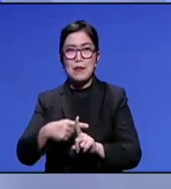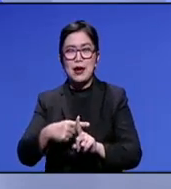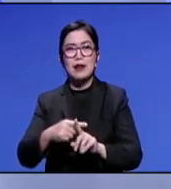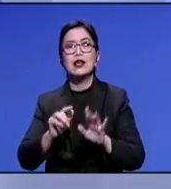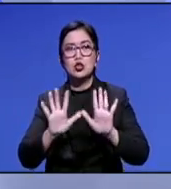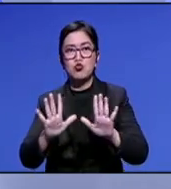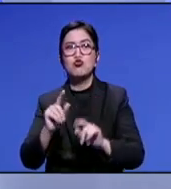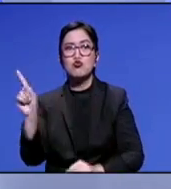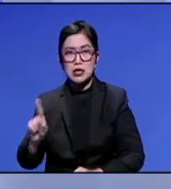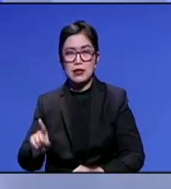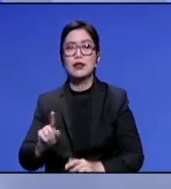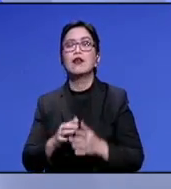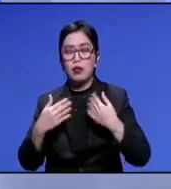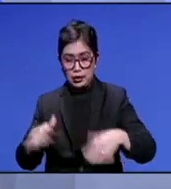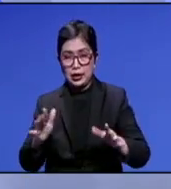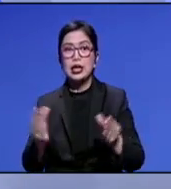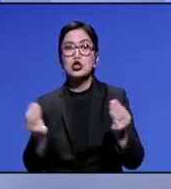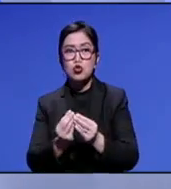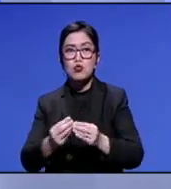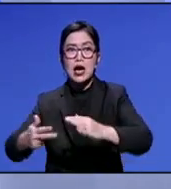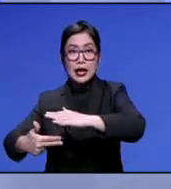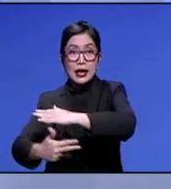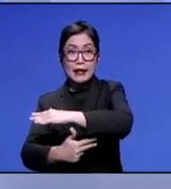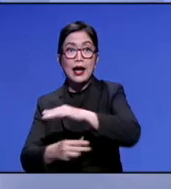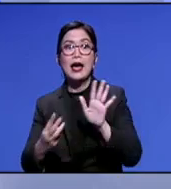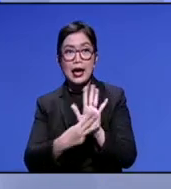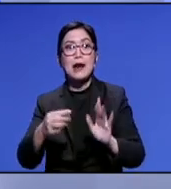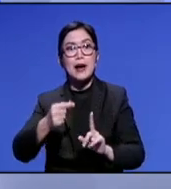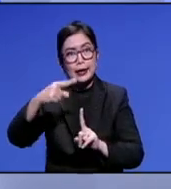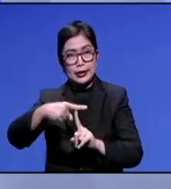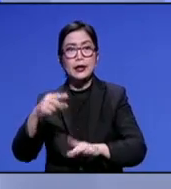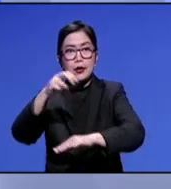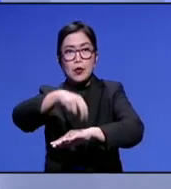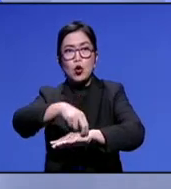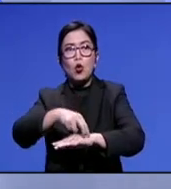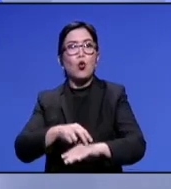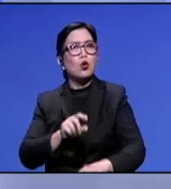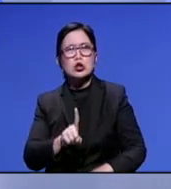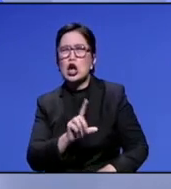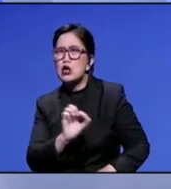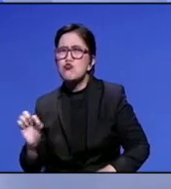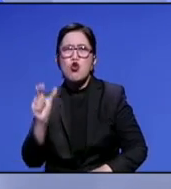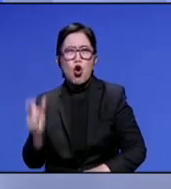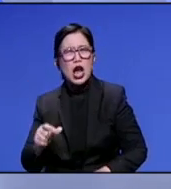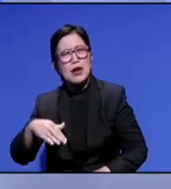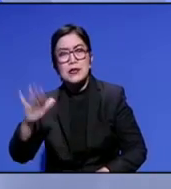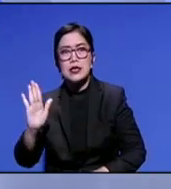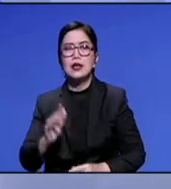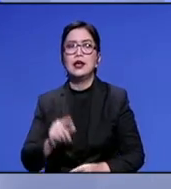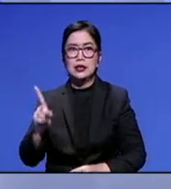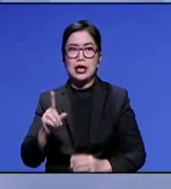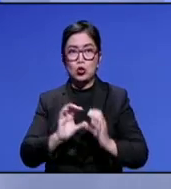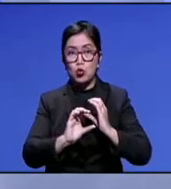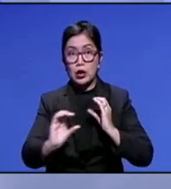menit nah dengan Armada kereta MRT juga bisa mengangkut hingga Ribuan Orang sekali jalan satu rangkaian kereta